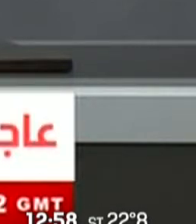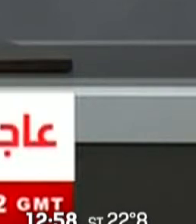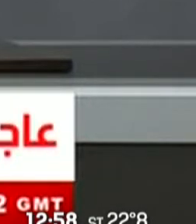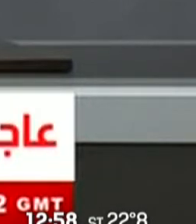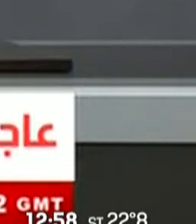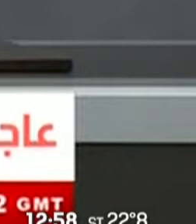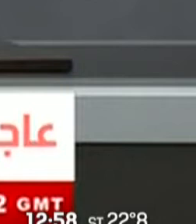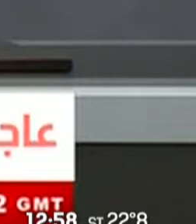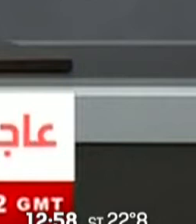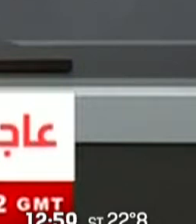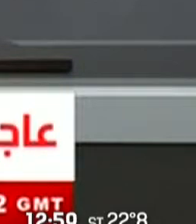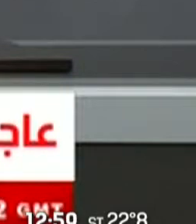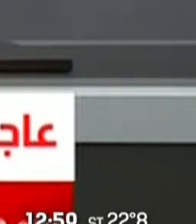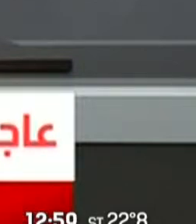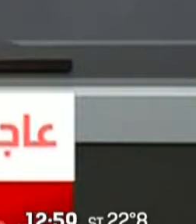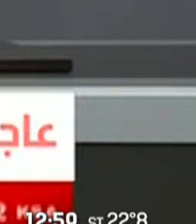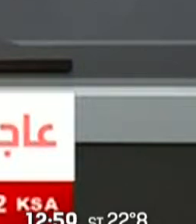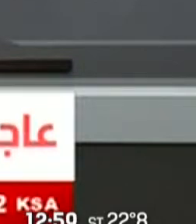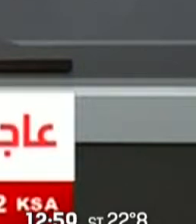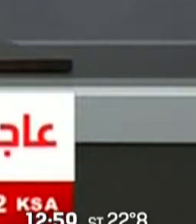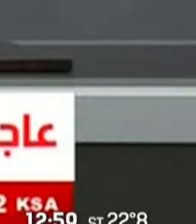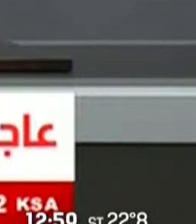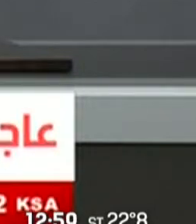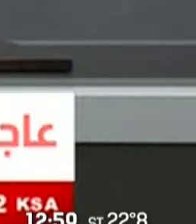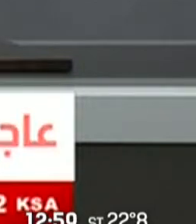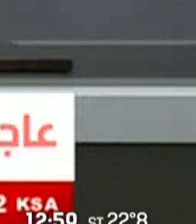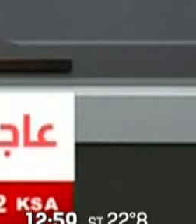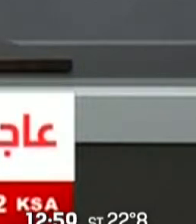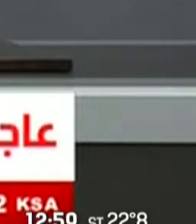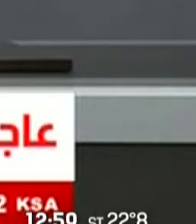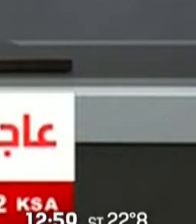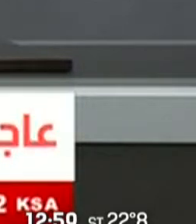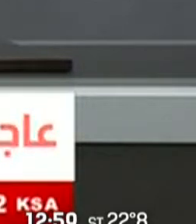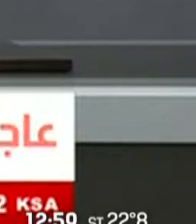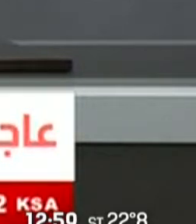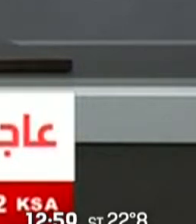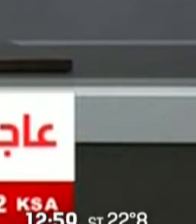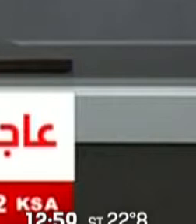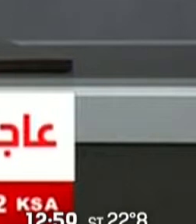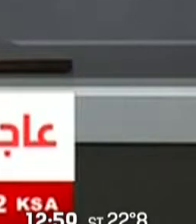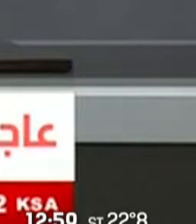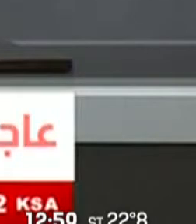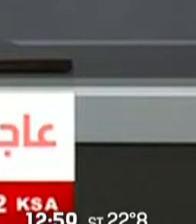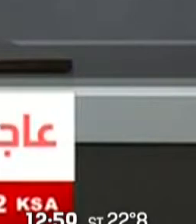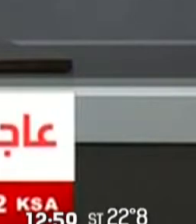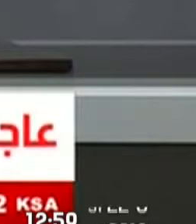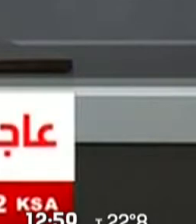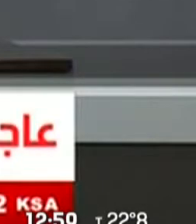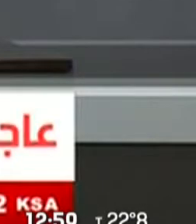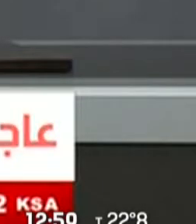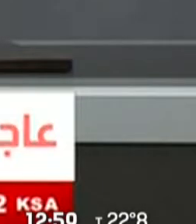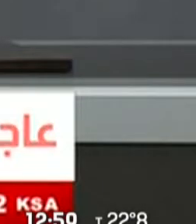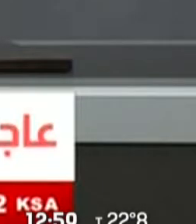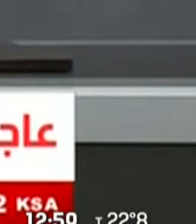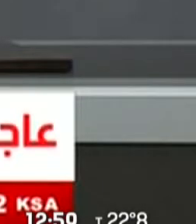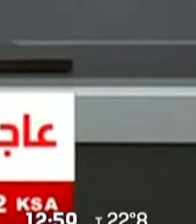كما فعلت في السابق وستقطع الأيادي التي تمتد إليها بالسوء وكما ردت